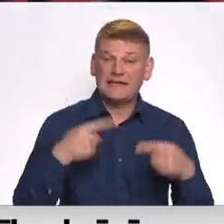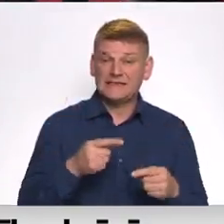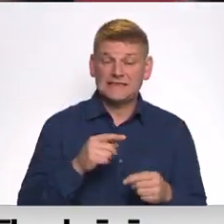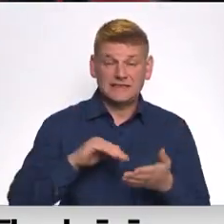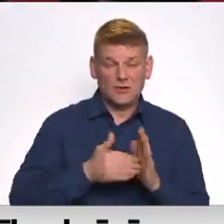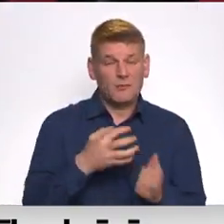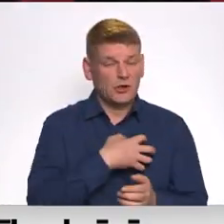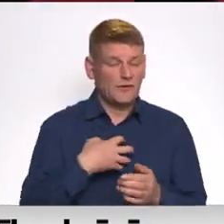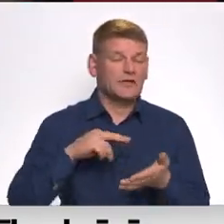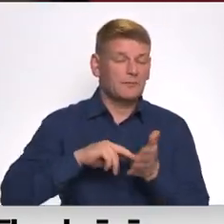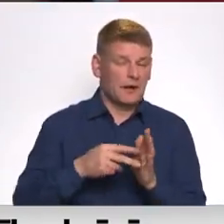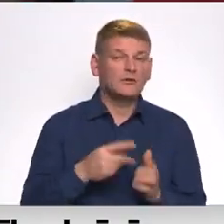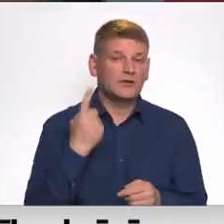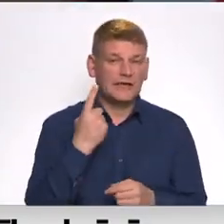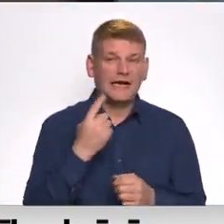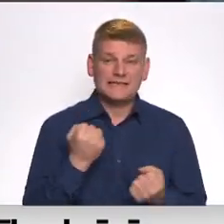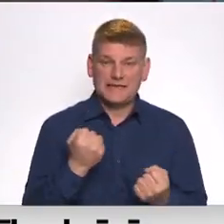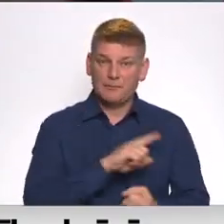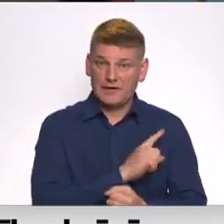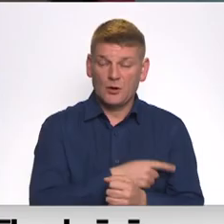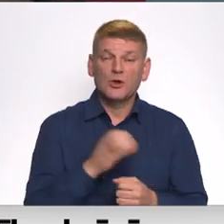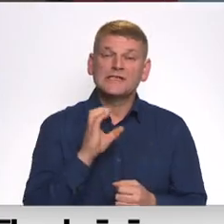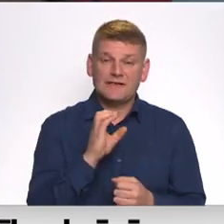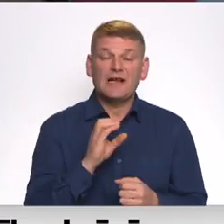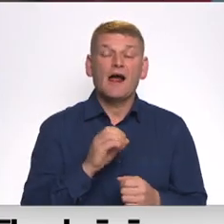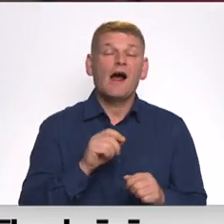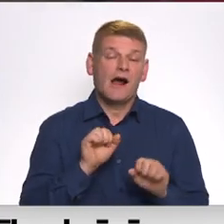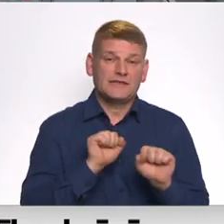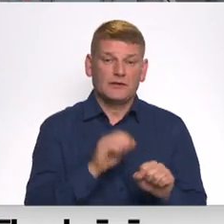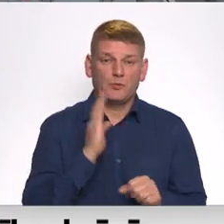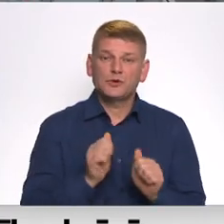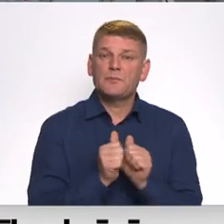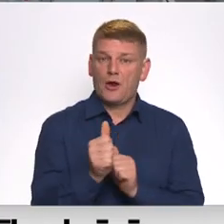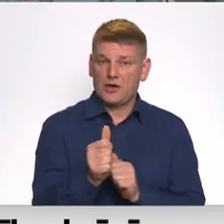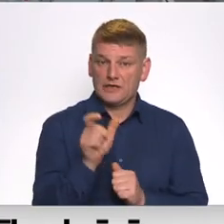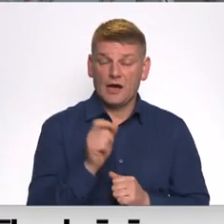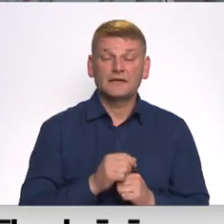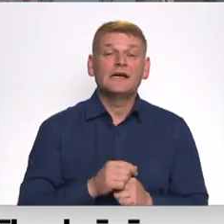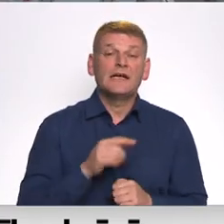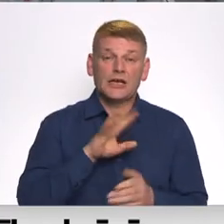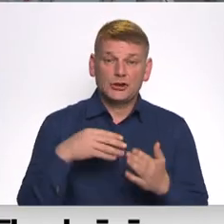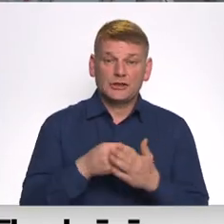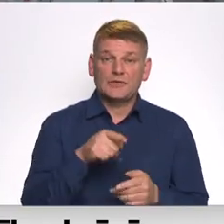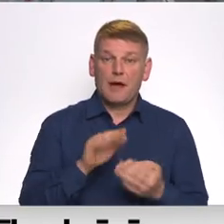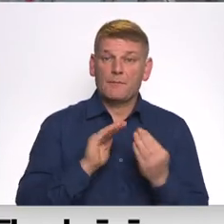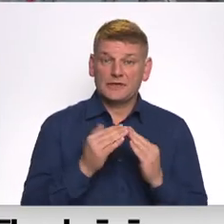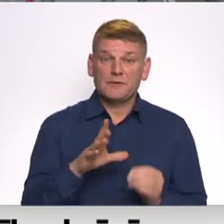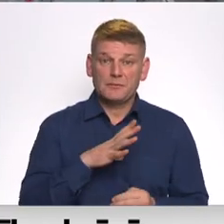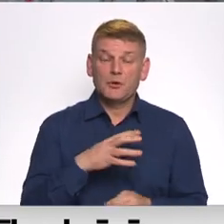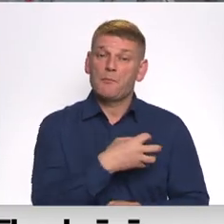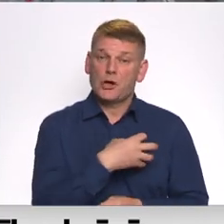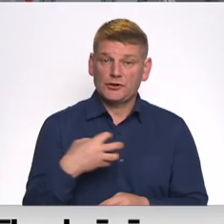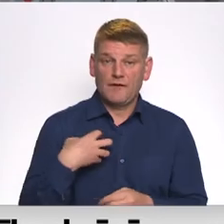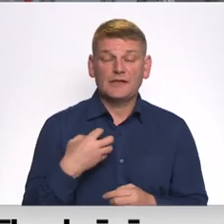pašvaldība plāno tikai stiprināt, un civilā aizsardzība ir un būs prioritāte. Līdz šim tā pilsētā bijusi